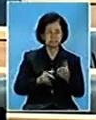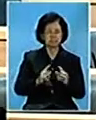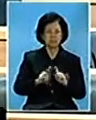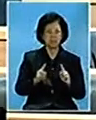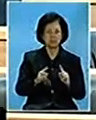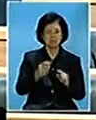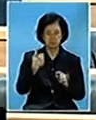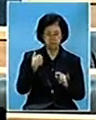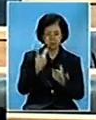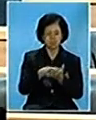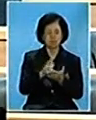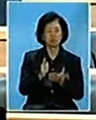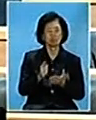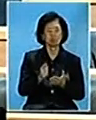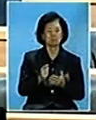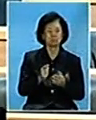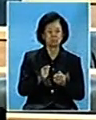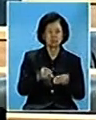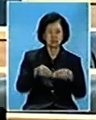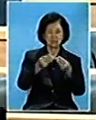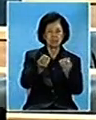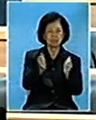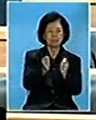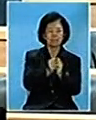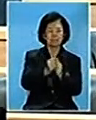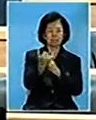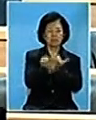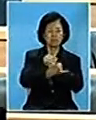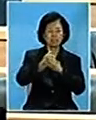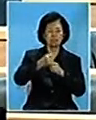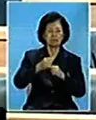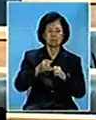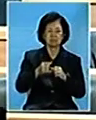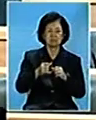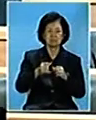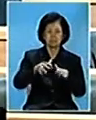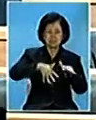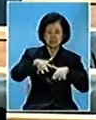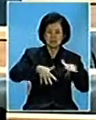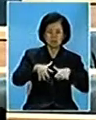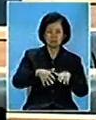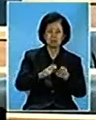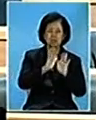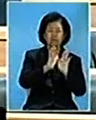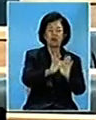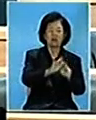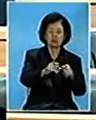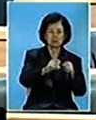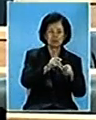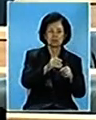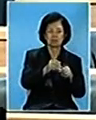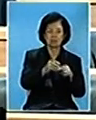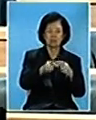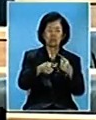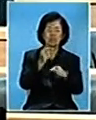ชน์เพื่อประเทศชาติเพื่อประชาชนก็ฝากท่านนำไปปฏิบัติเพื่อให้เกิดประโยชน์สูงสุดแก่บ้านเมืองของเรา